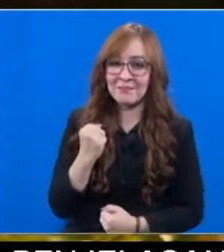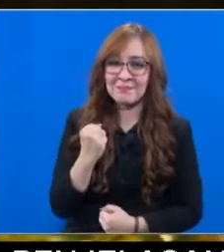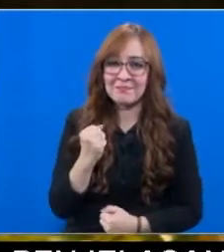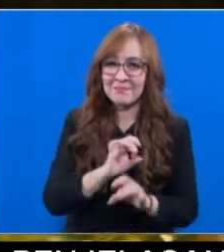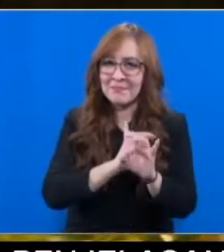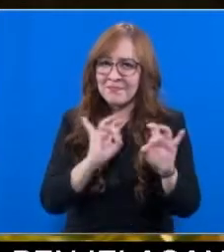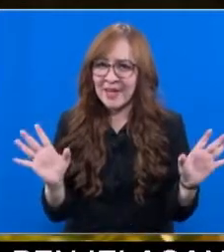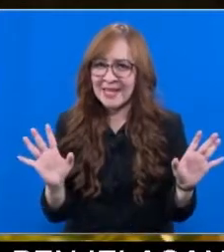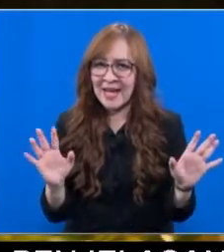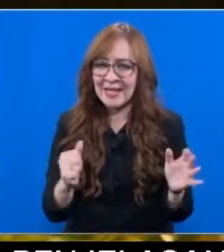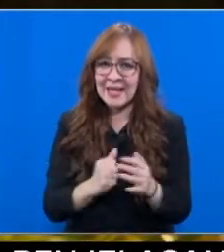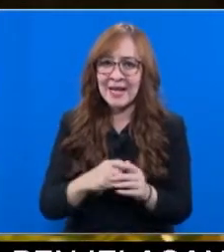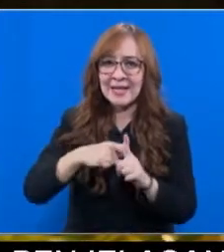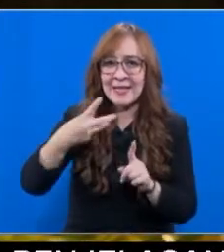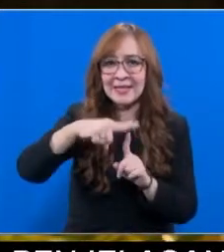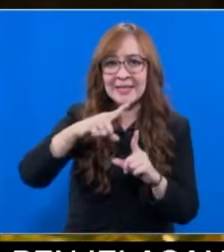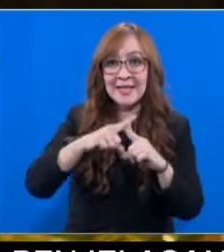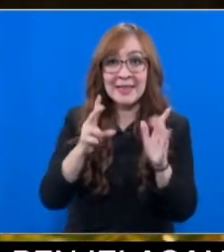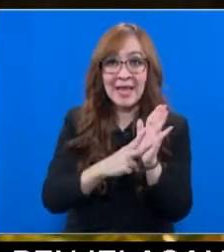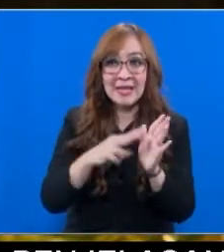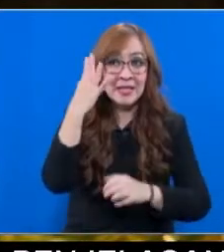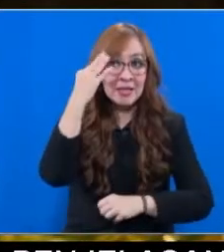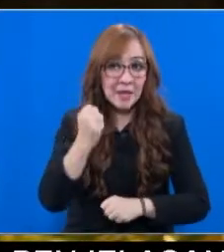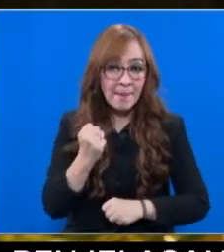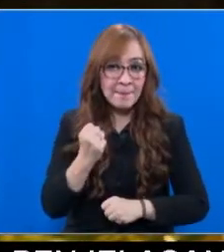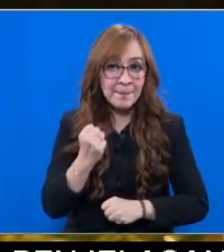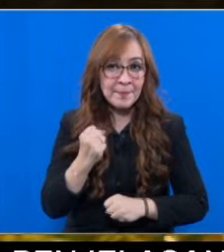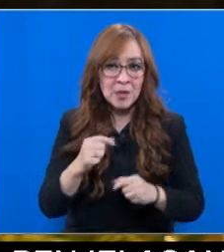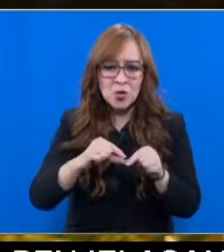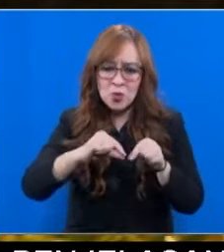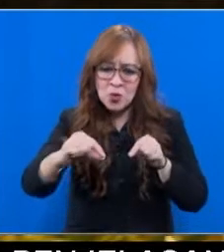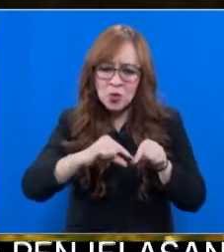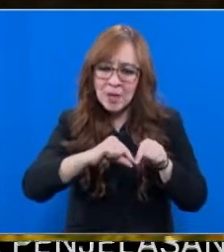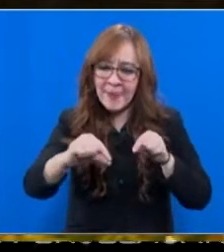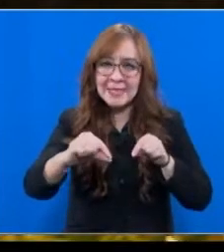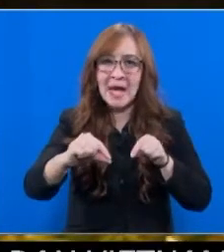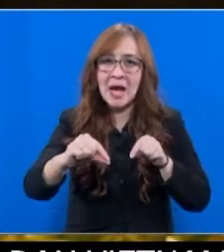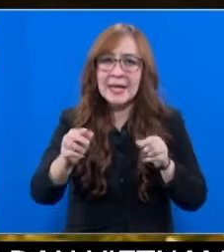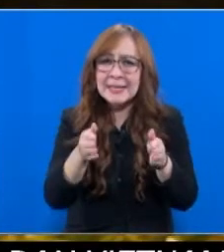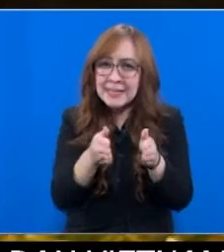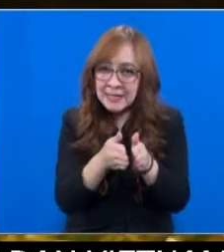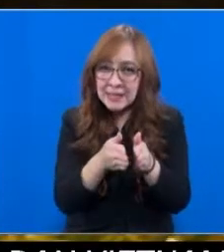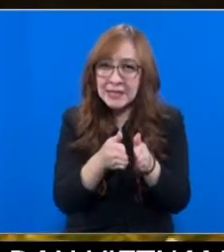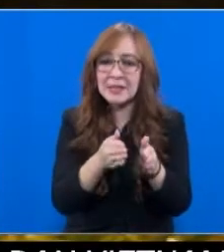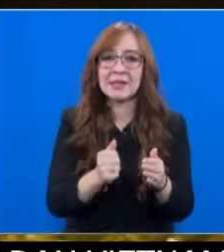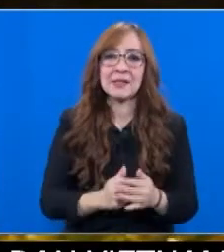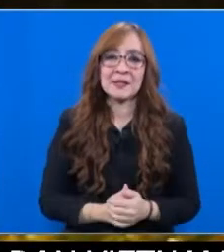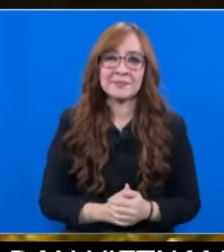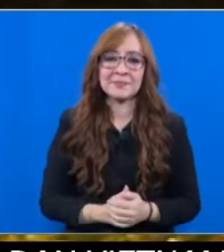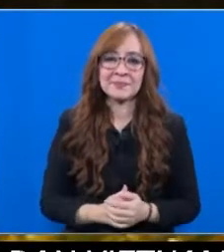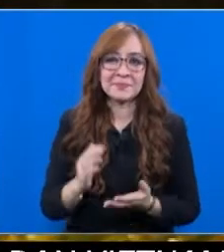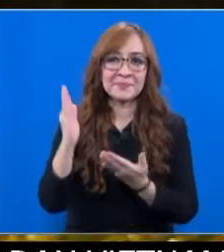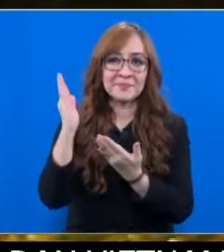Berbeda dengan ketan hitam, bulir beras hitam mengkilap dan berukuran lebih panjang serta lebih langsing. Dikutip dari